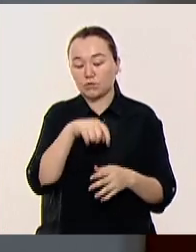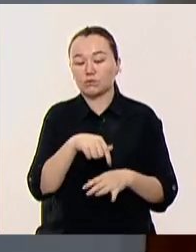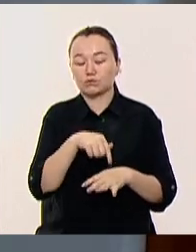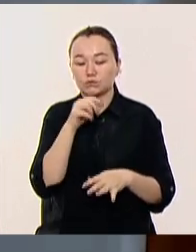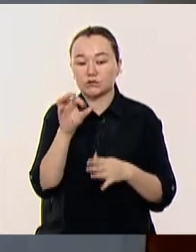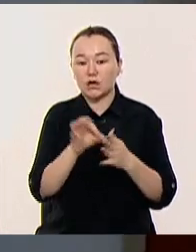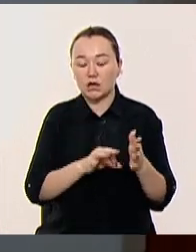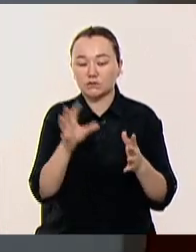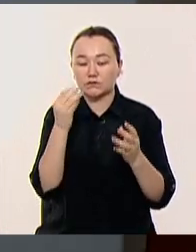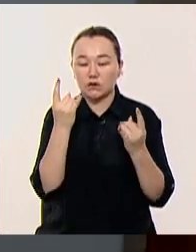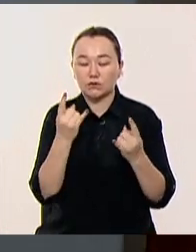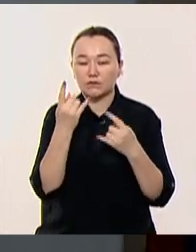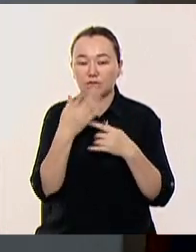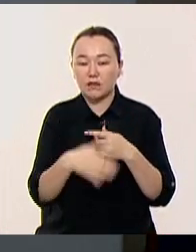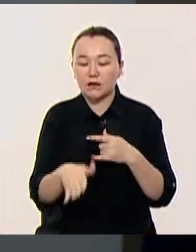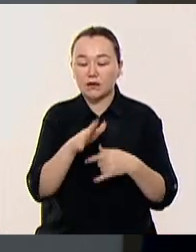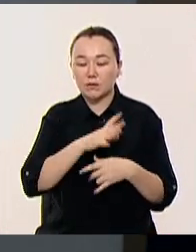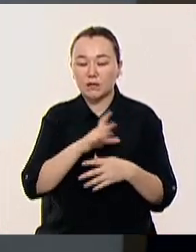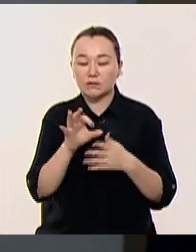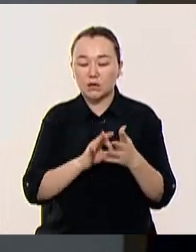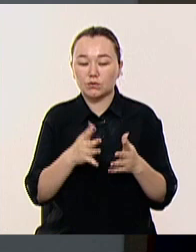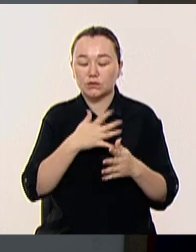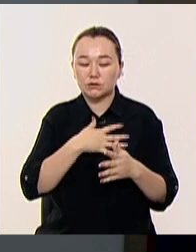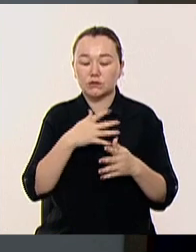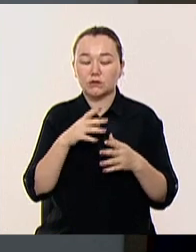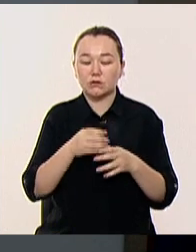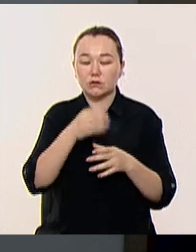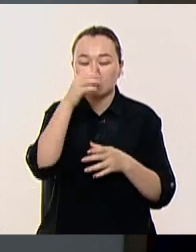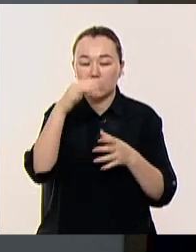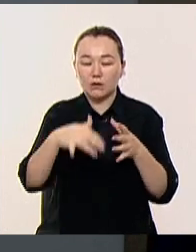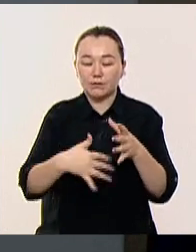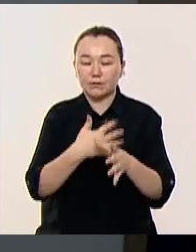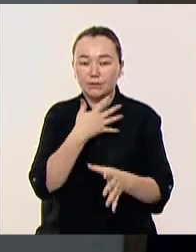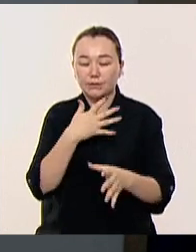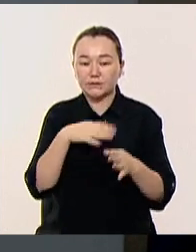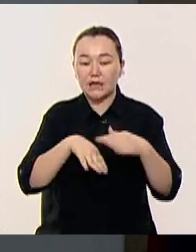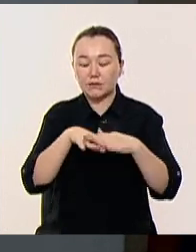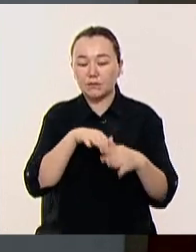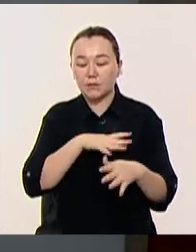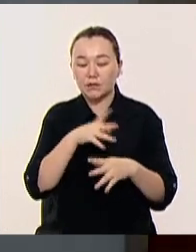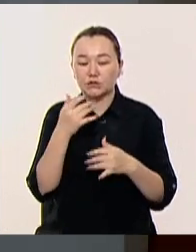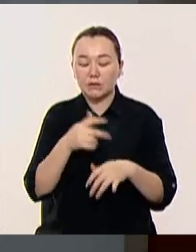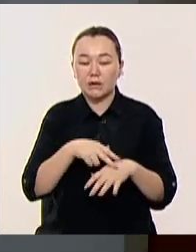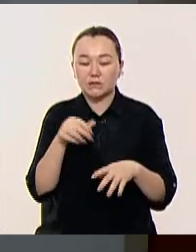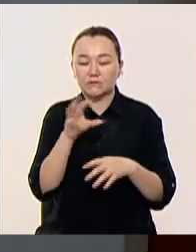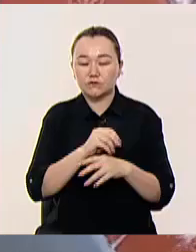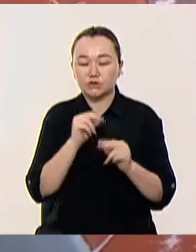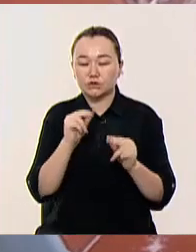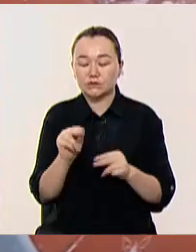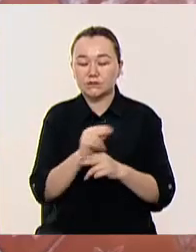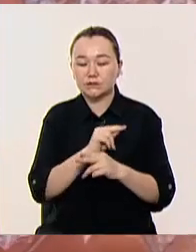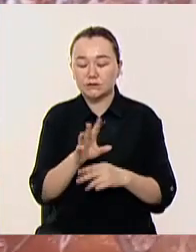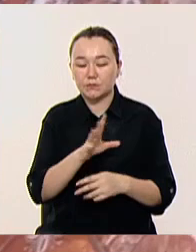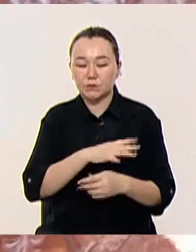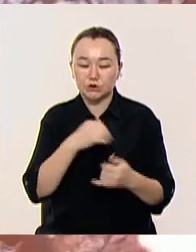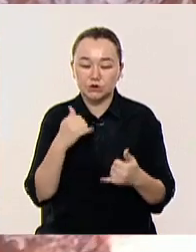это, и открыли все окна и двери. Оказалось, что у нас труба была не закрыта, и угар копился в комнате. Все трое попали в больницу. Сейчас мы все сделали.